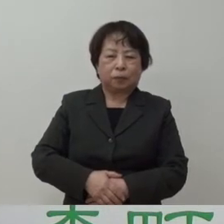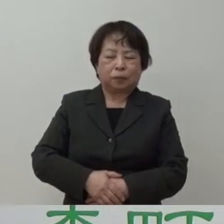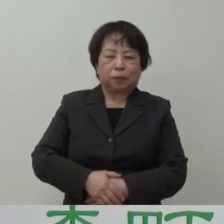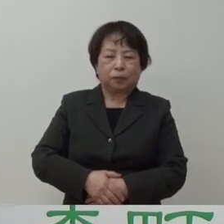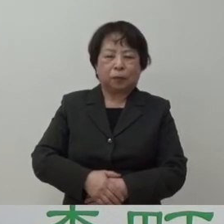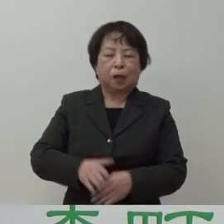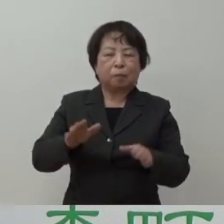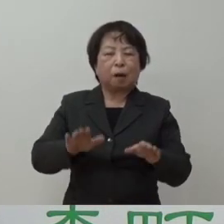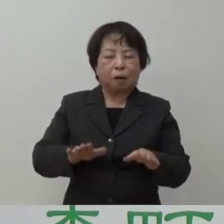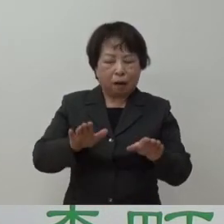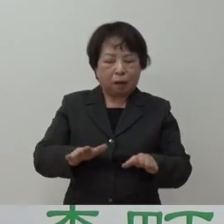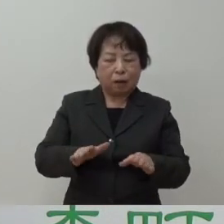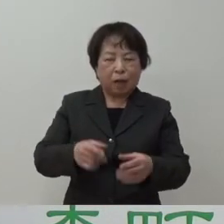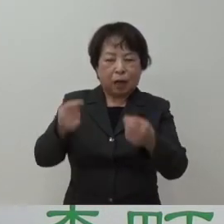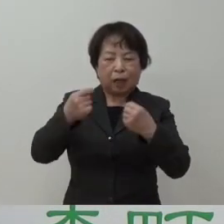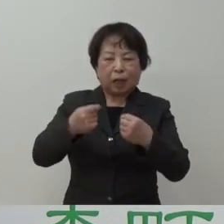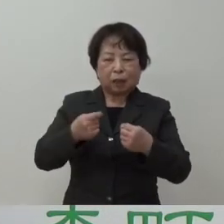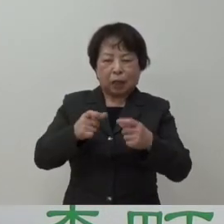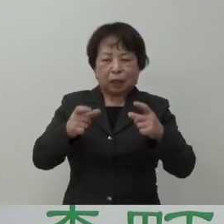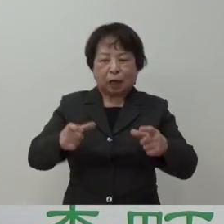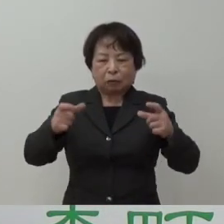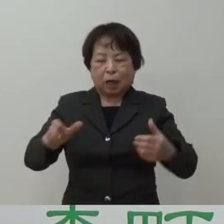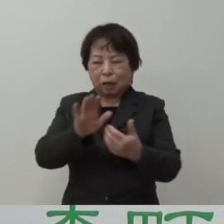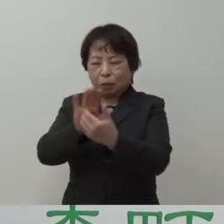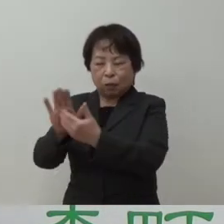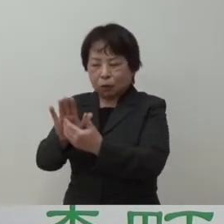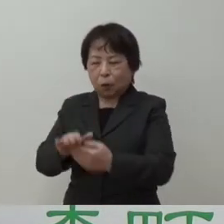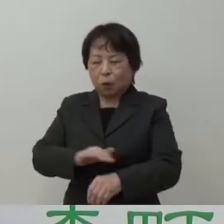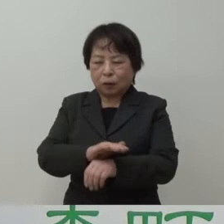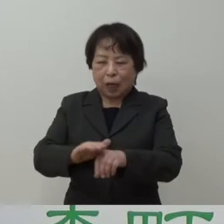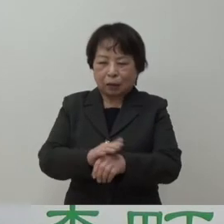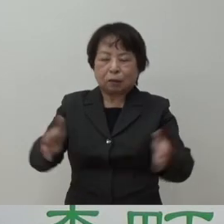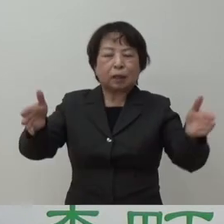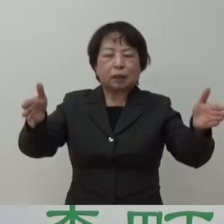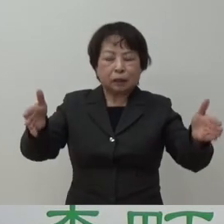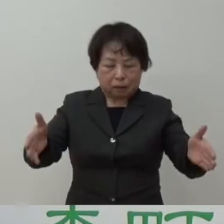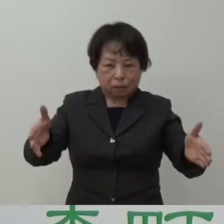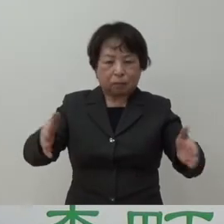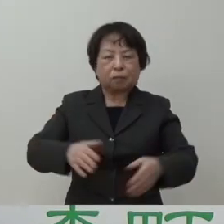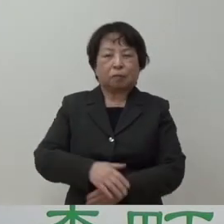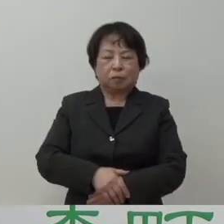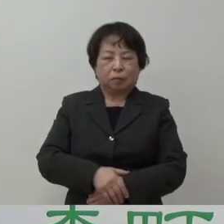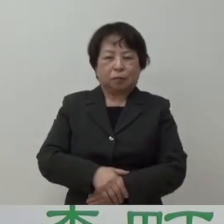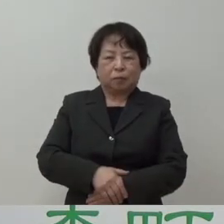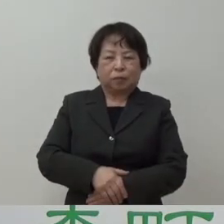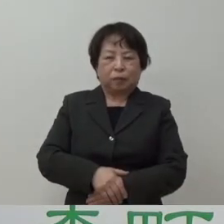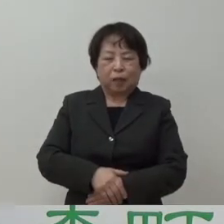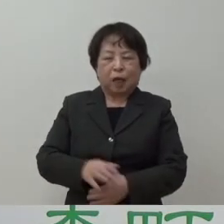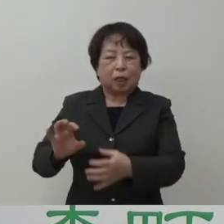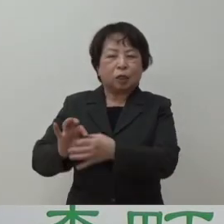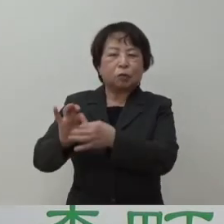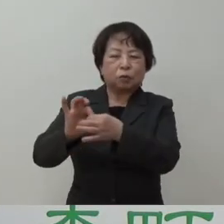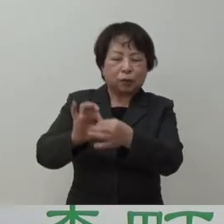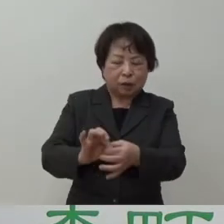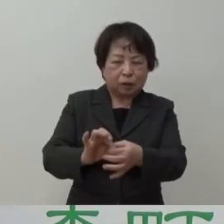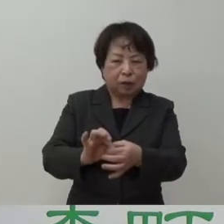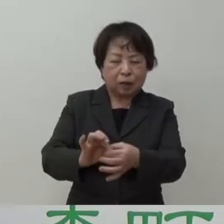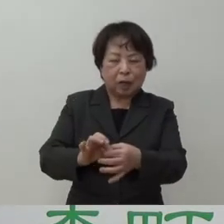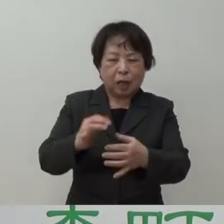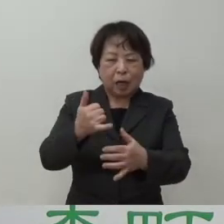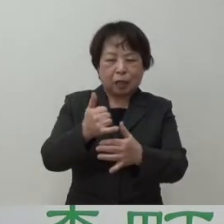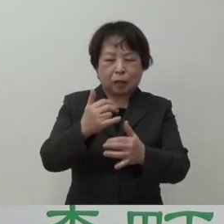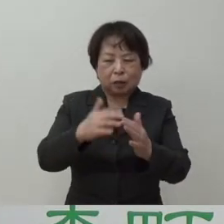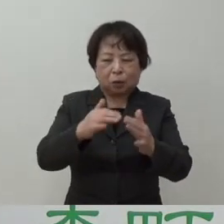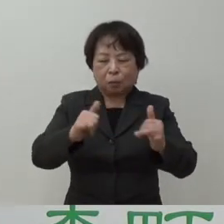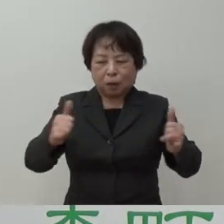今は感染拡大防止の重要な時期です。引き続き町民の皆さん